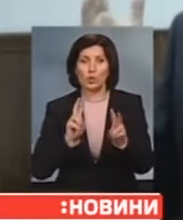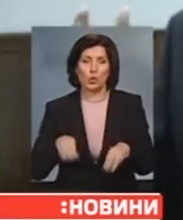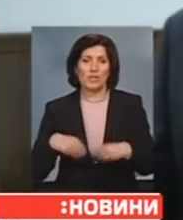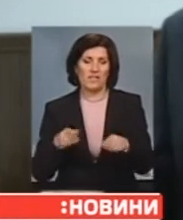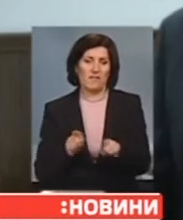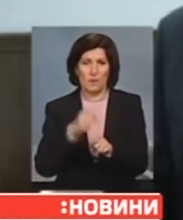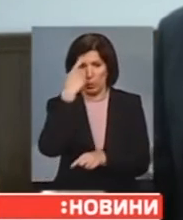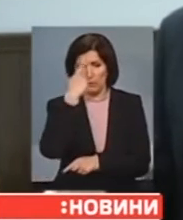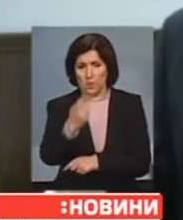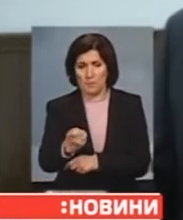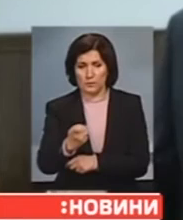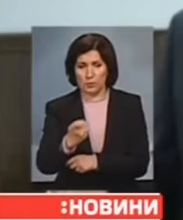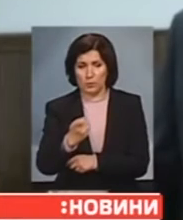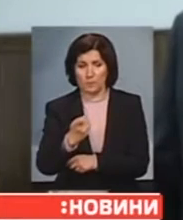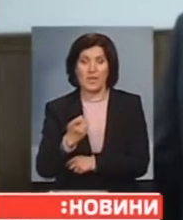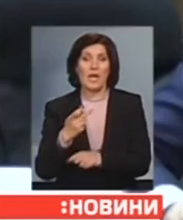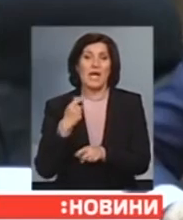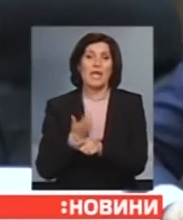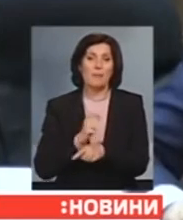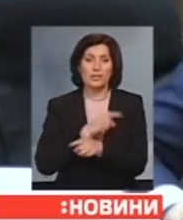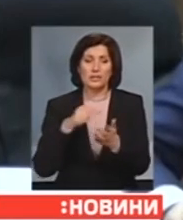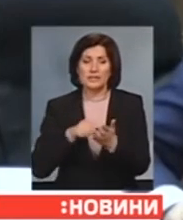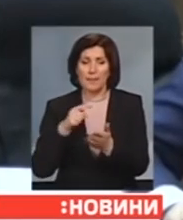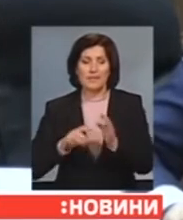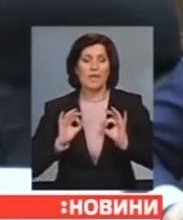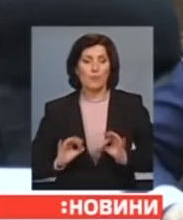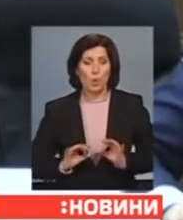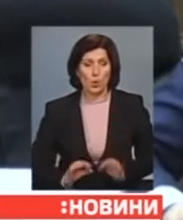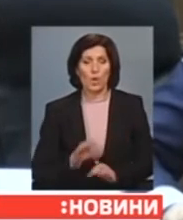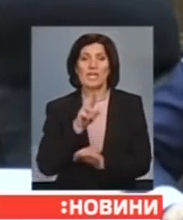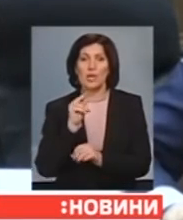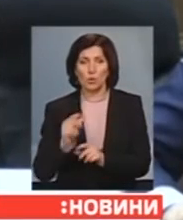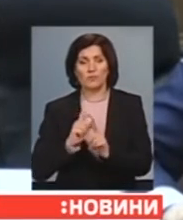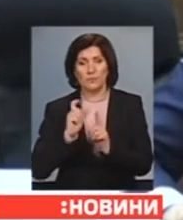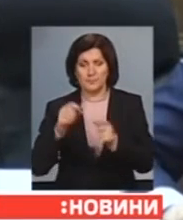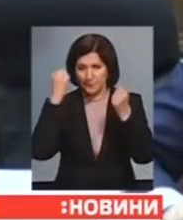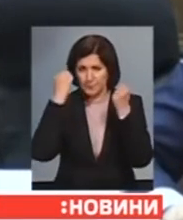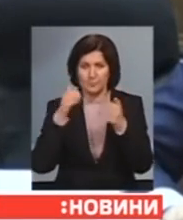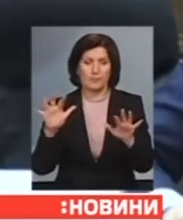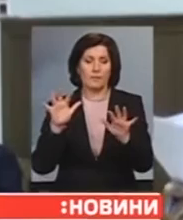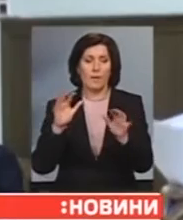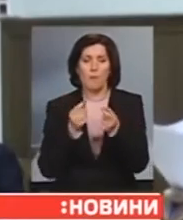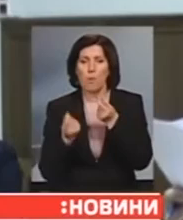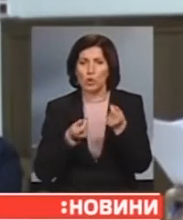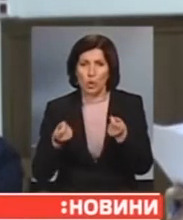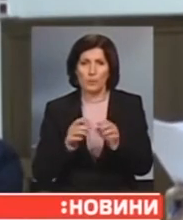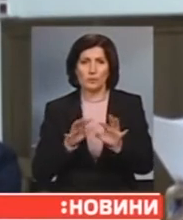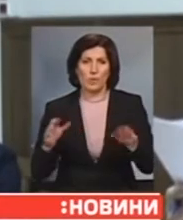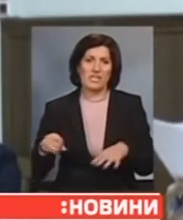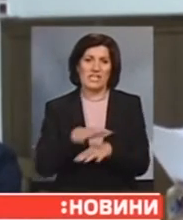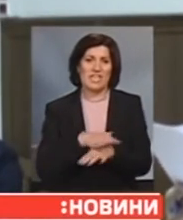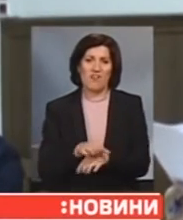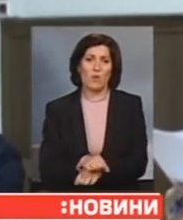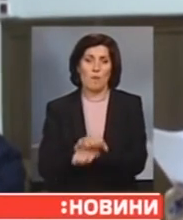надавав йому таку інформацію. На більші запитань прокурора Янукович також відповідав, що не пам'ятає подробиць подій на